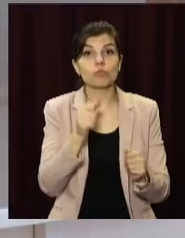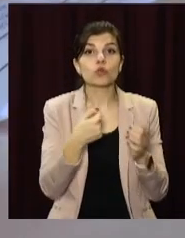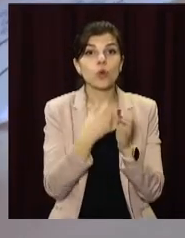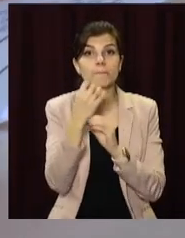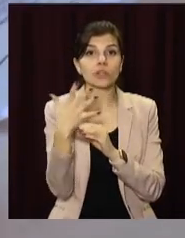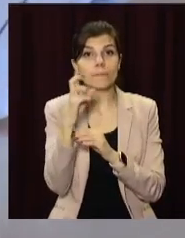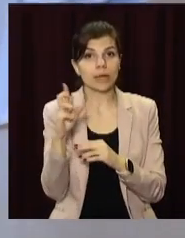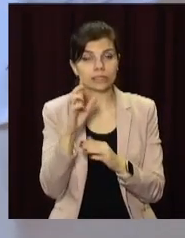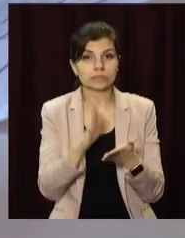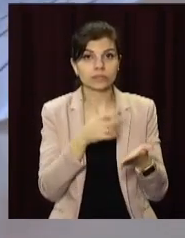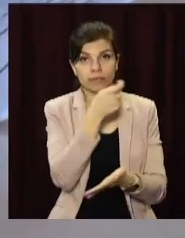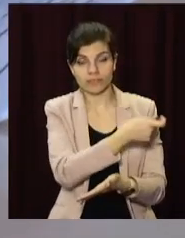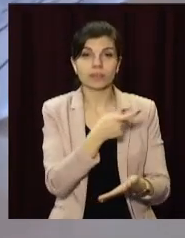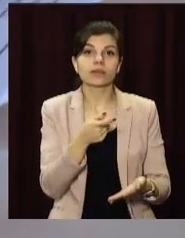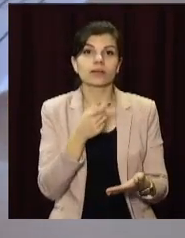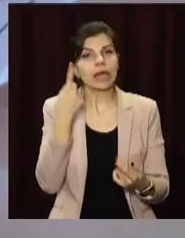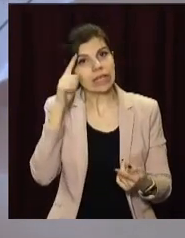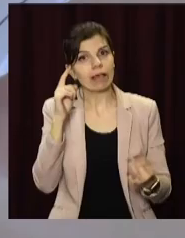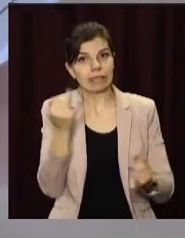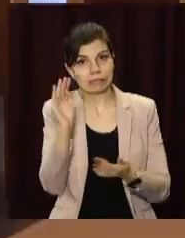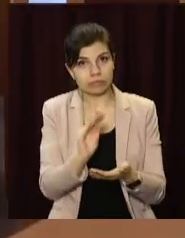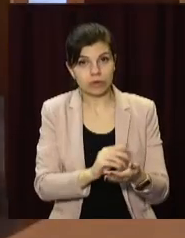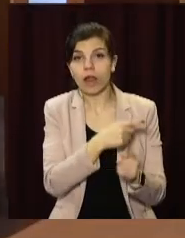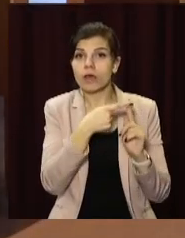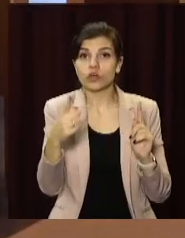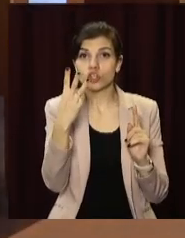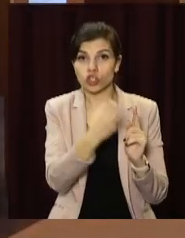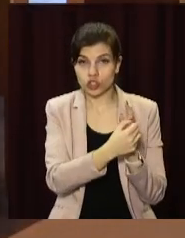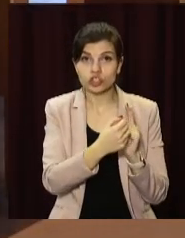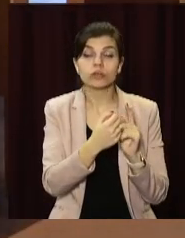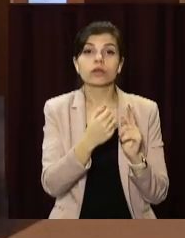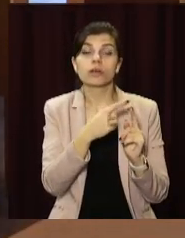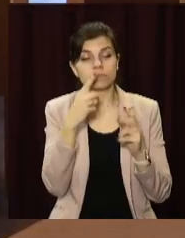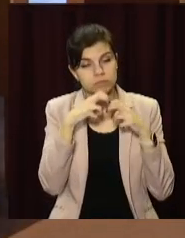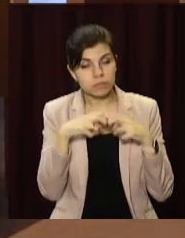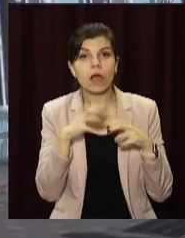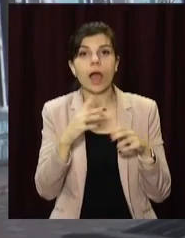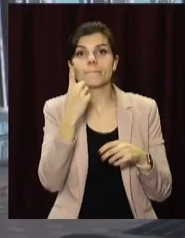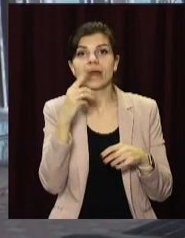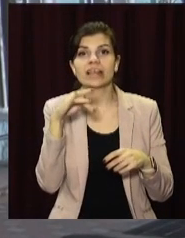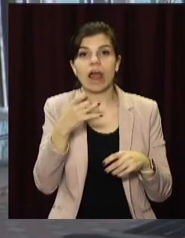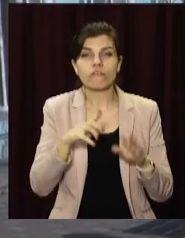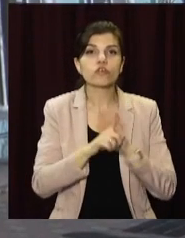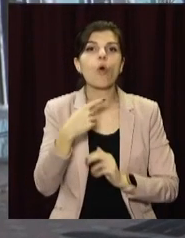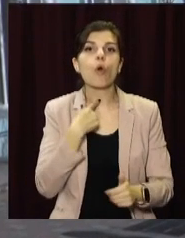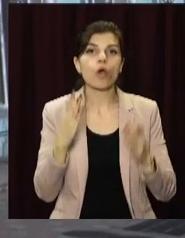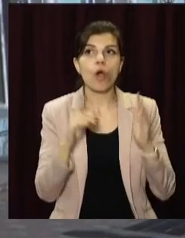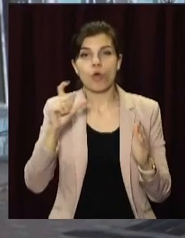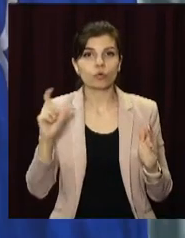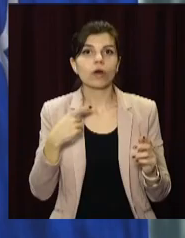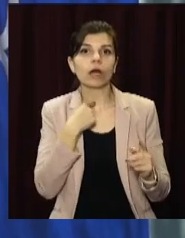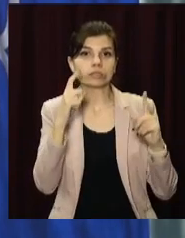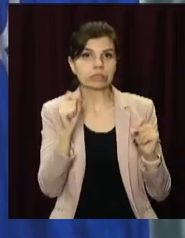15 березня по 4 квітня. Голосування стартує 1 травня і триватиме до 16 травня. Руслана Козирядська,